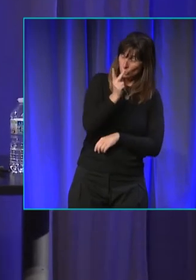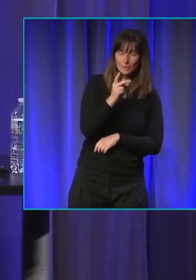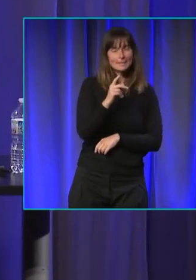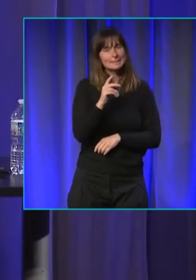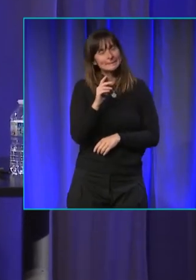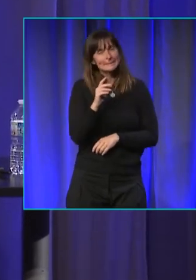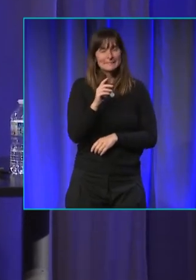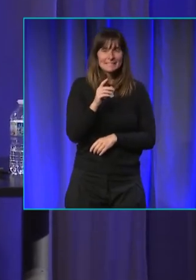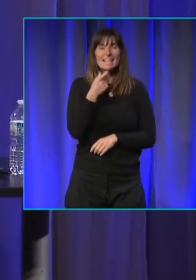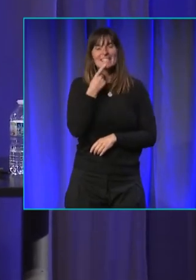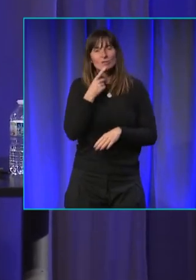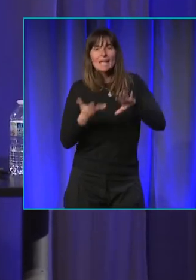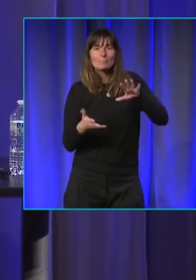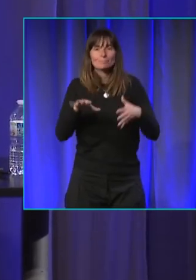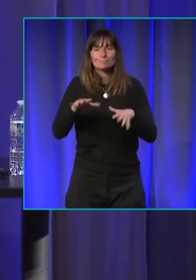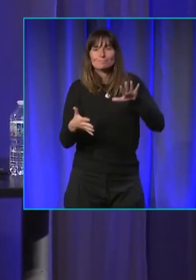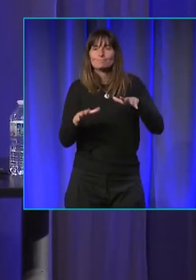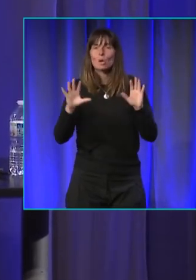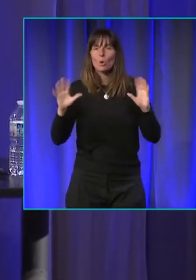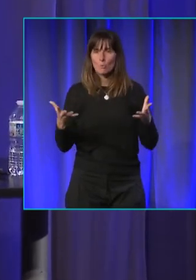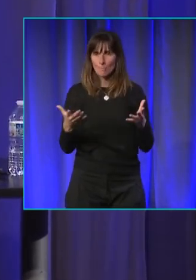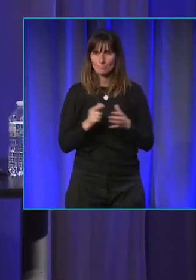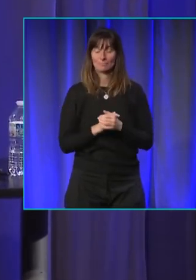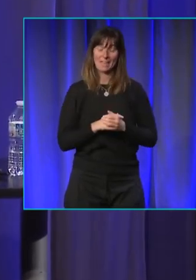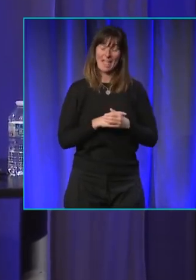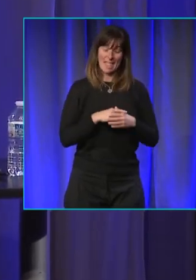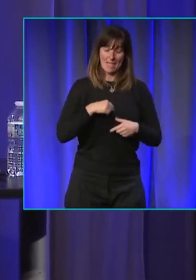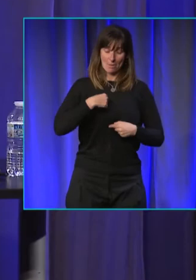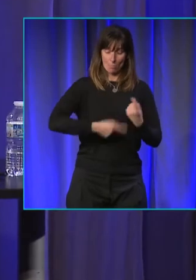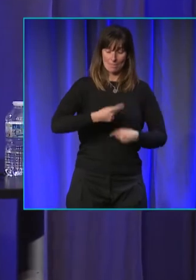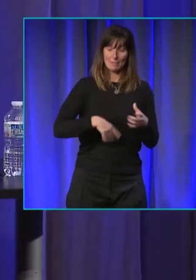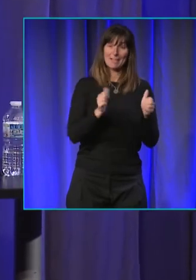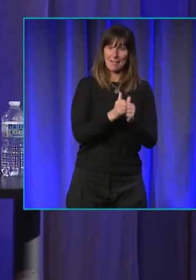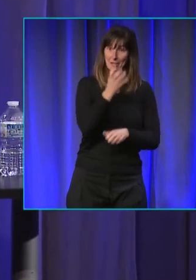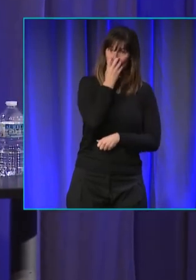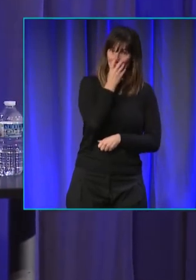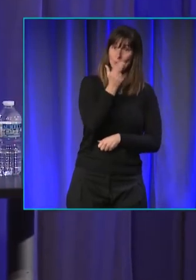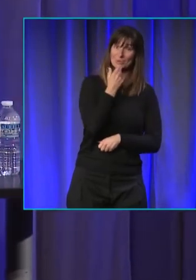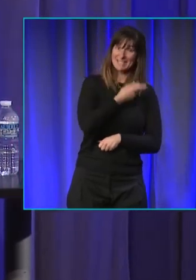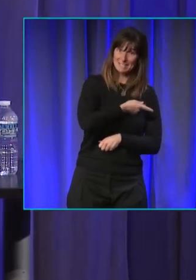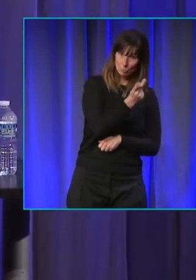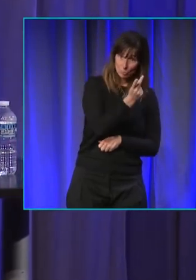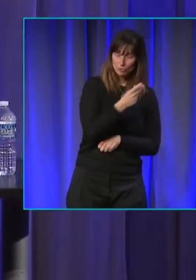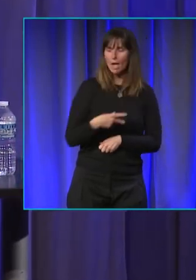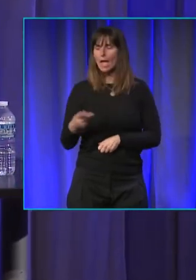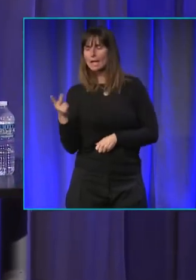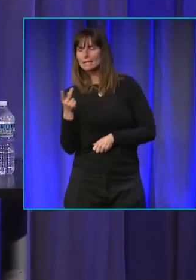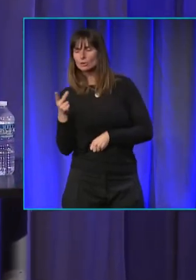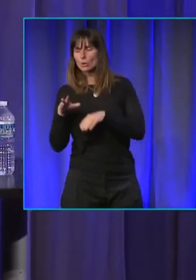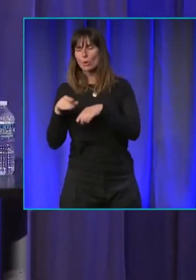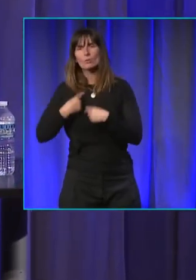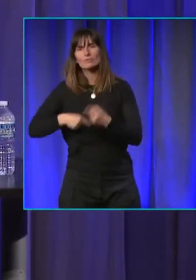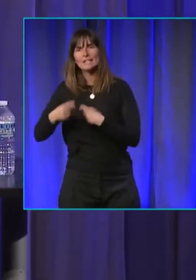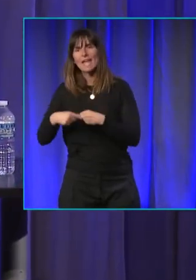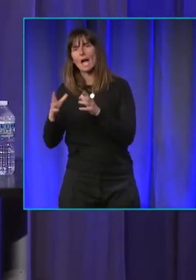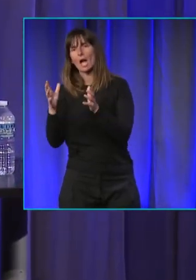qu'ils relativement, ils utilisent plus la filière aérobie et moins les deux autres filières anaérobies pour assurer la